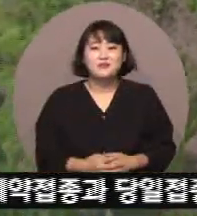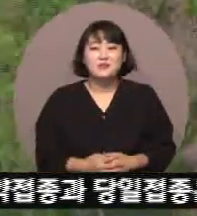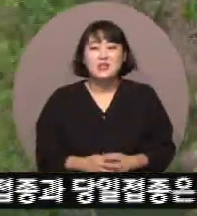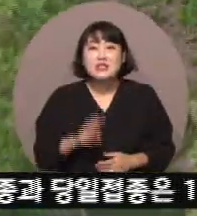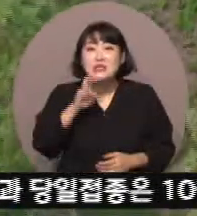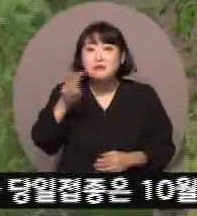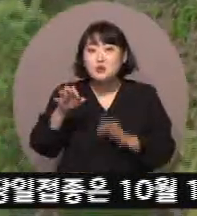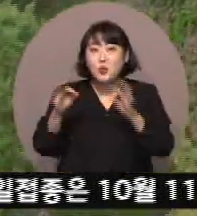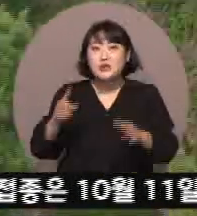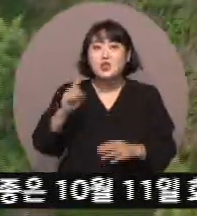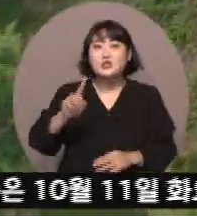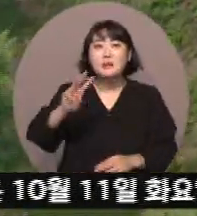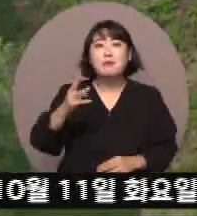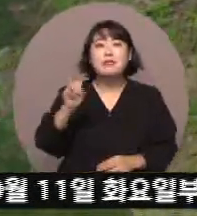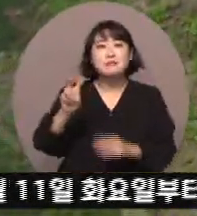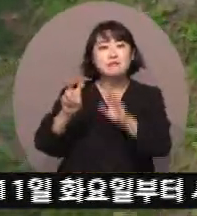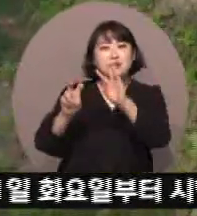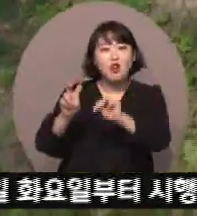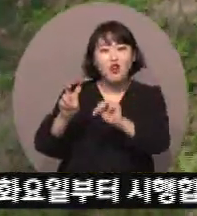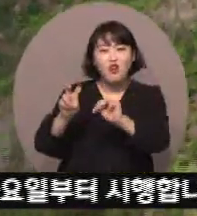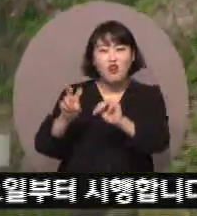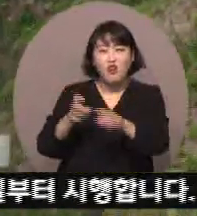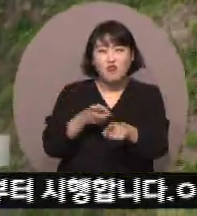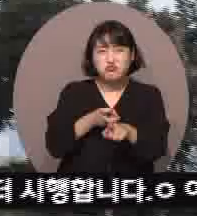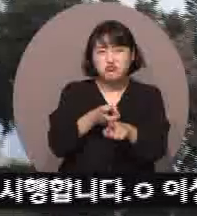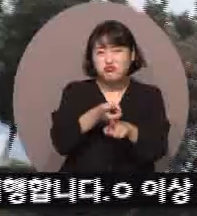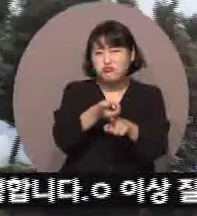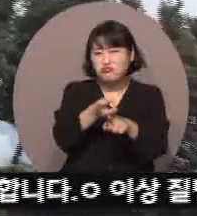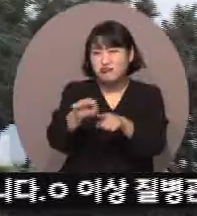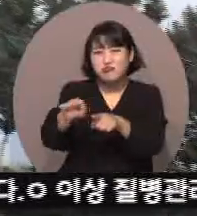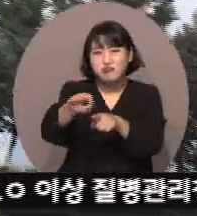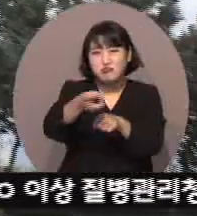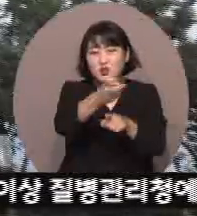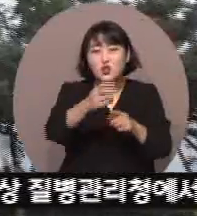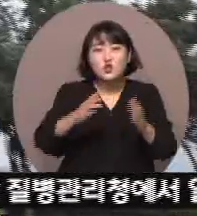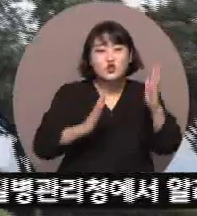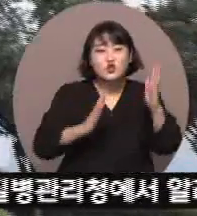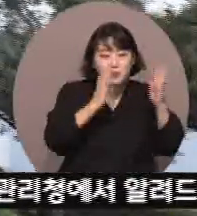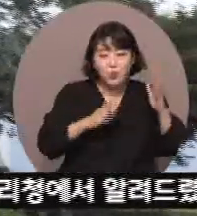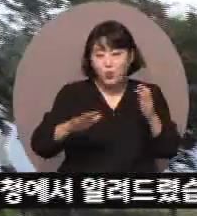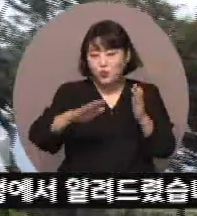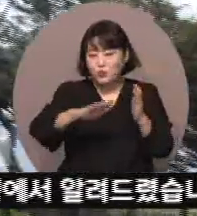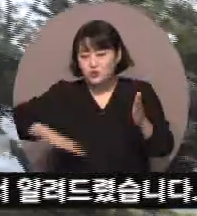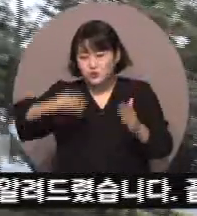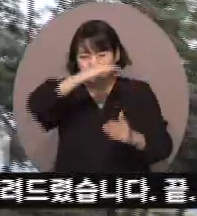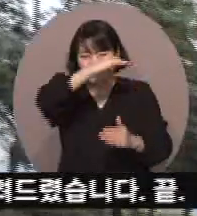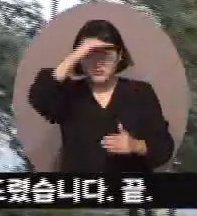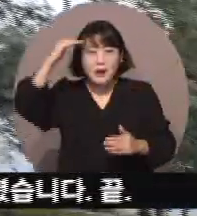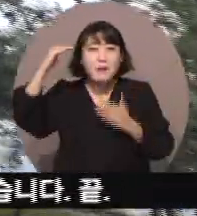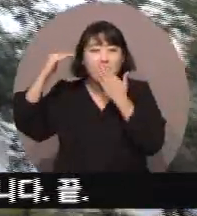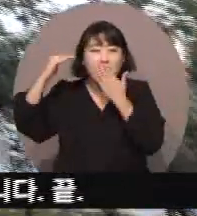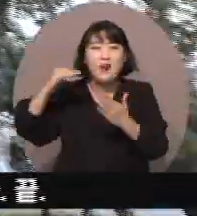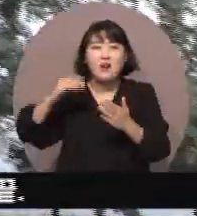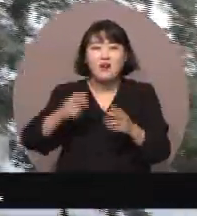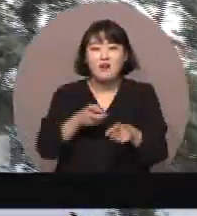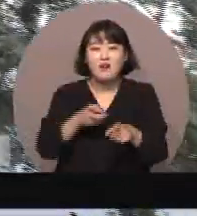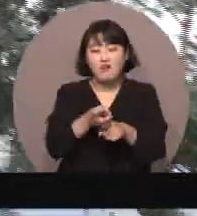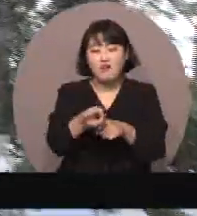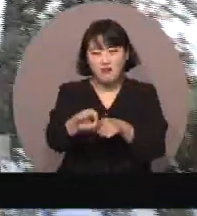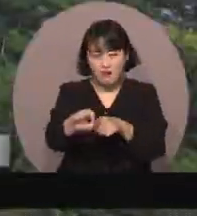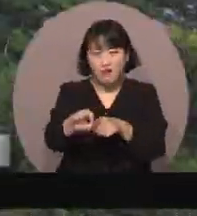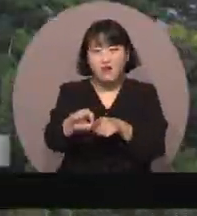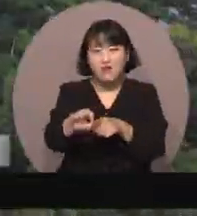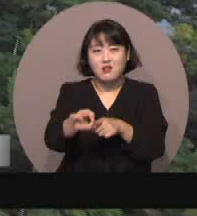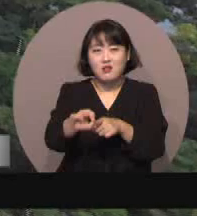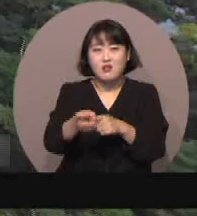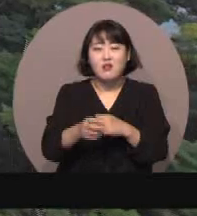20여 분 동안 1320m 길이의 노선을 돌며 숲과 호수 등 다양한 볼거리를 즐길 수 있는 모노레일이 자리를